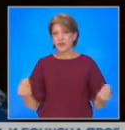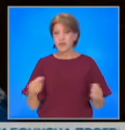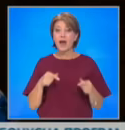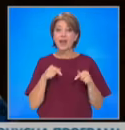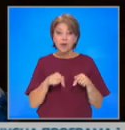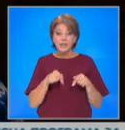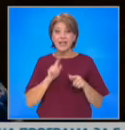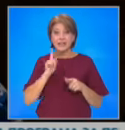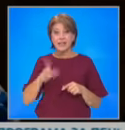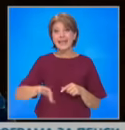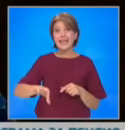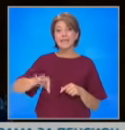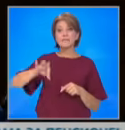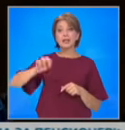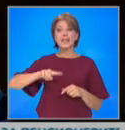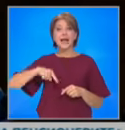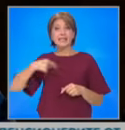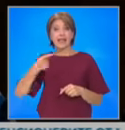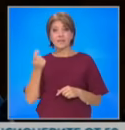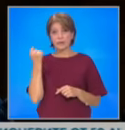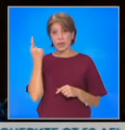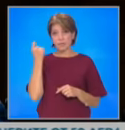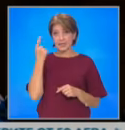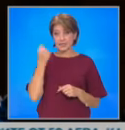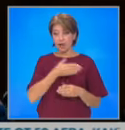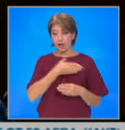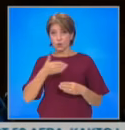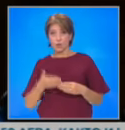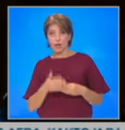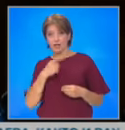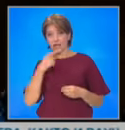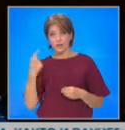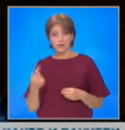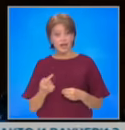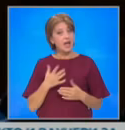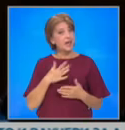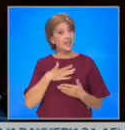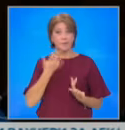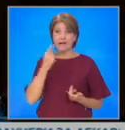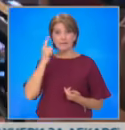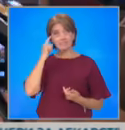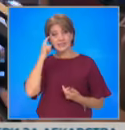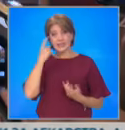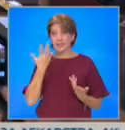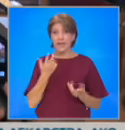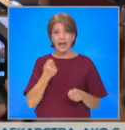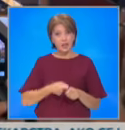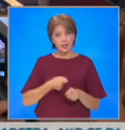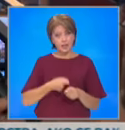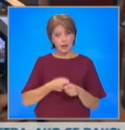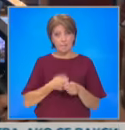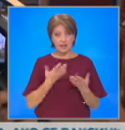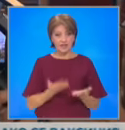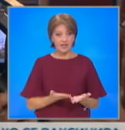председател на Върховен касационен съд до края на годината, което не е без значение как ще бъде проведена процедура. процедурата. Аз многократно